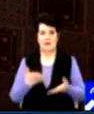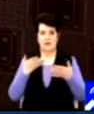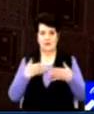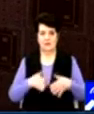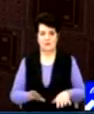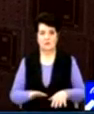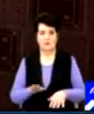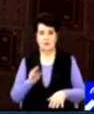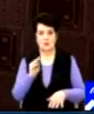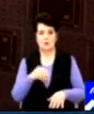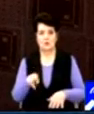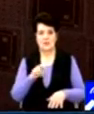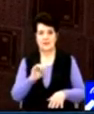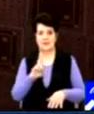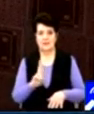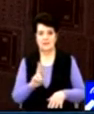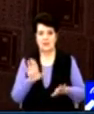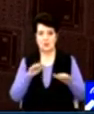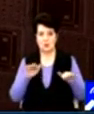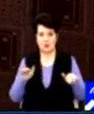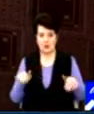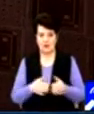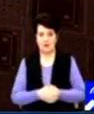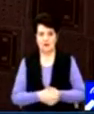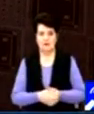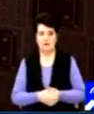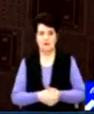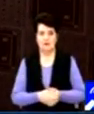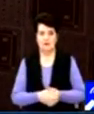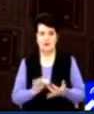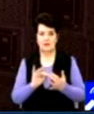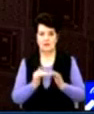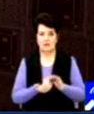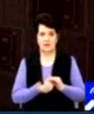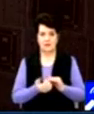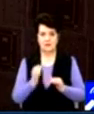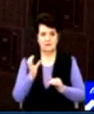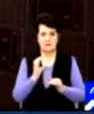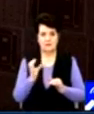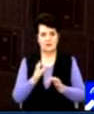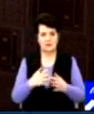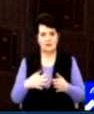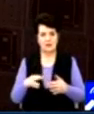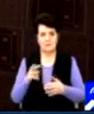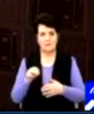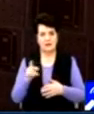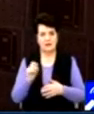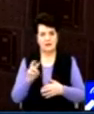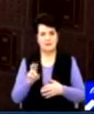născut în județul Soroca, Sătu cu Slănină, Omăhala